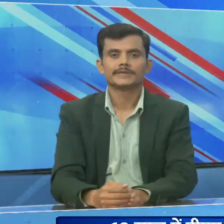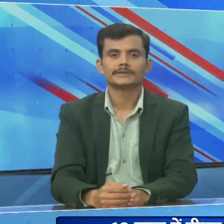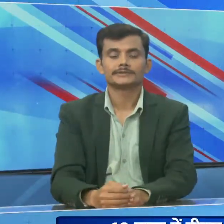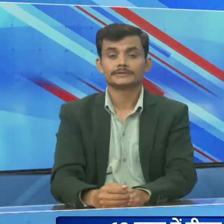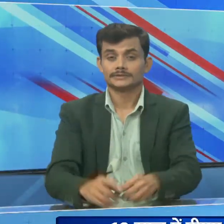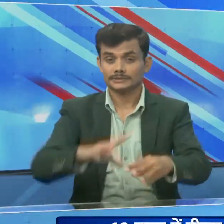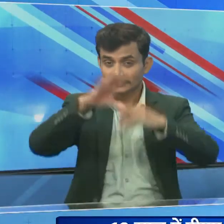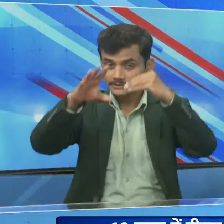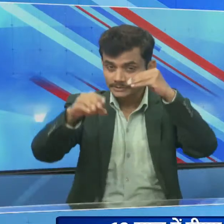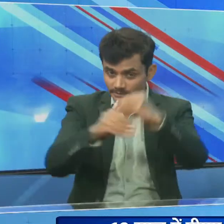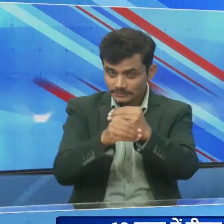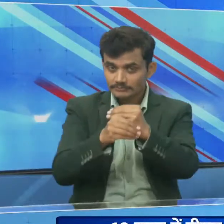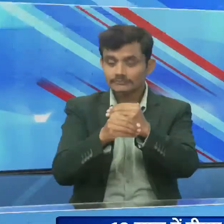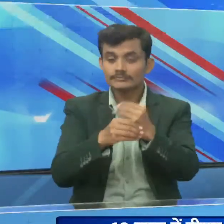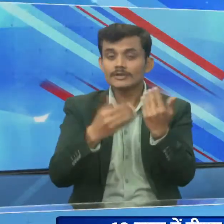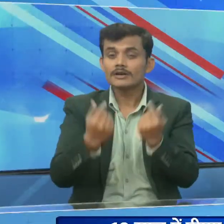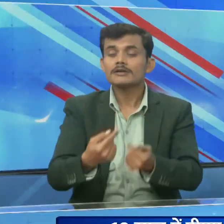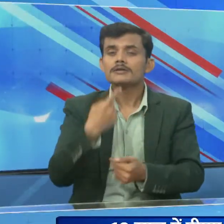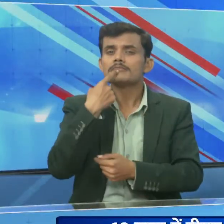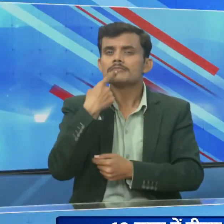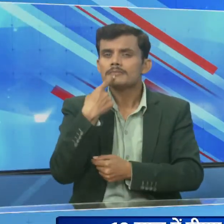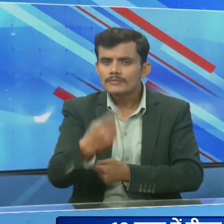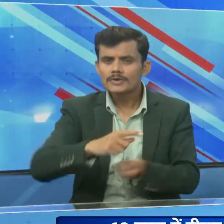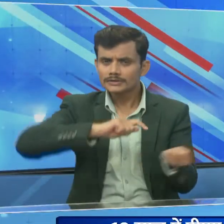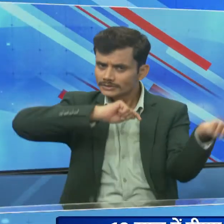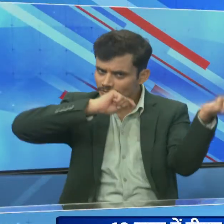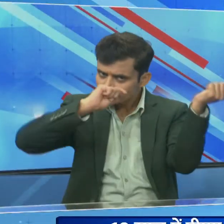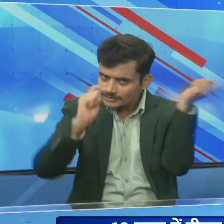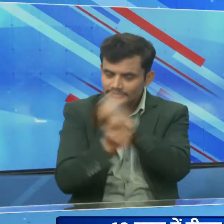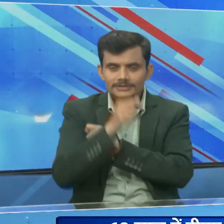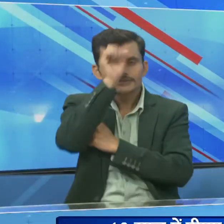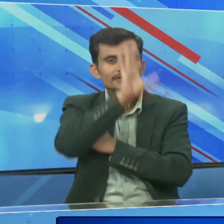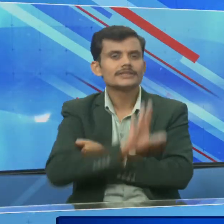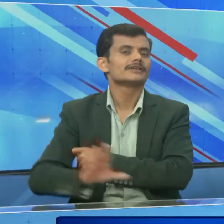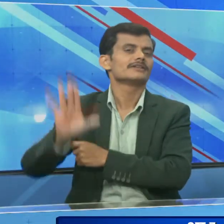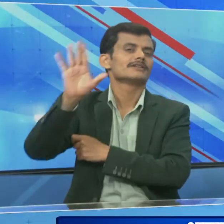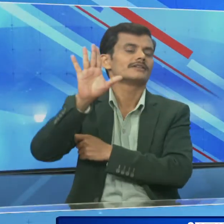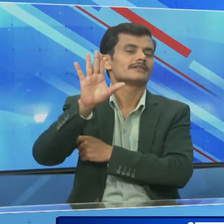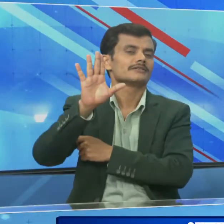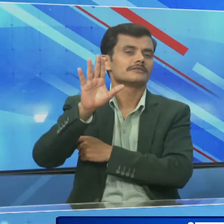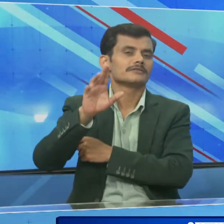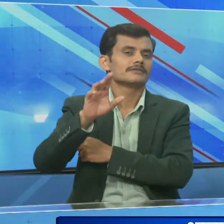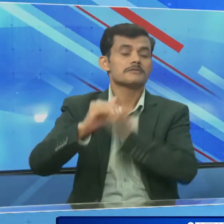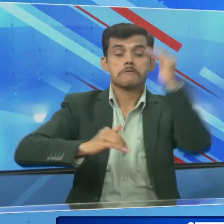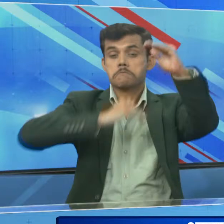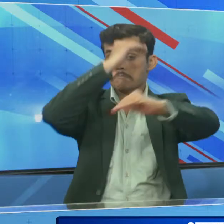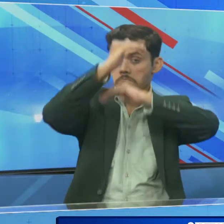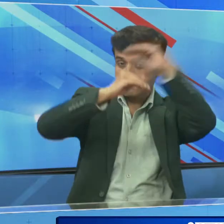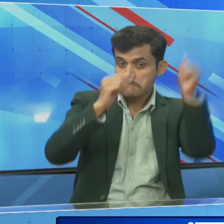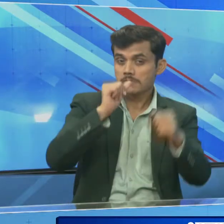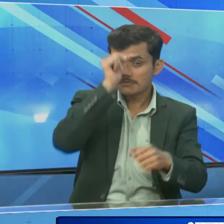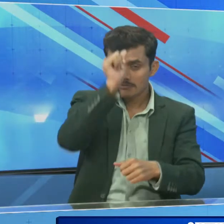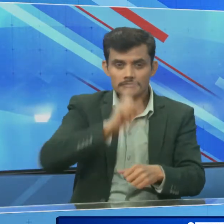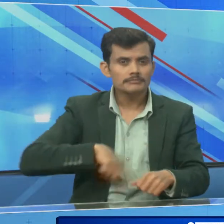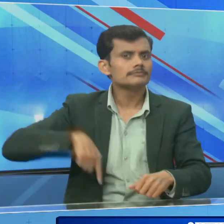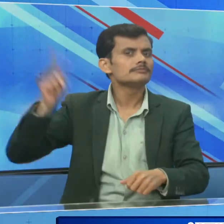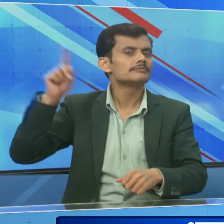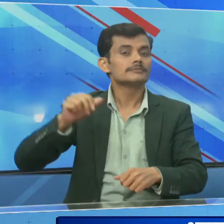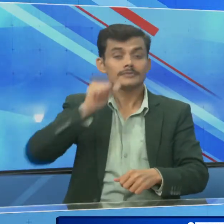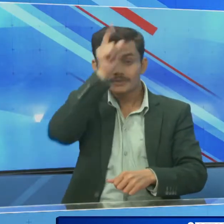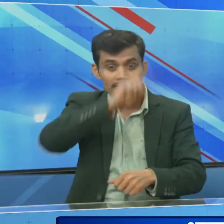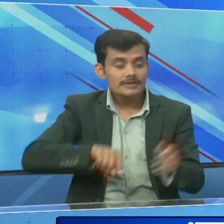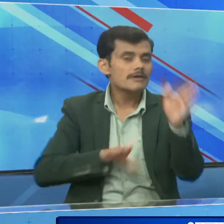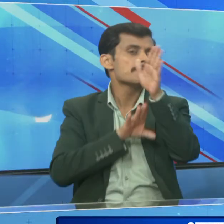और इसीलिए अब हम कहते हैं बदलता भारत, बढ़ता भारत, विकसित